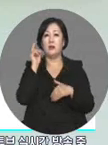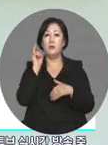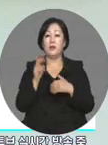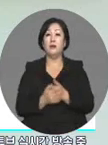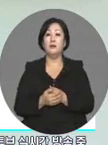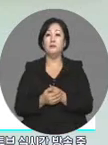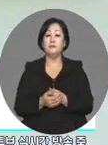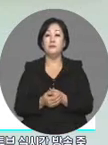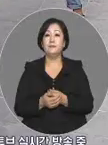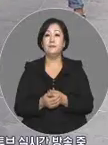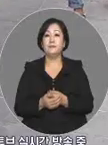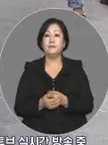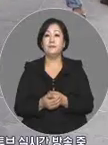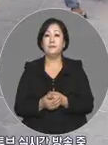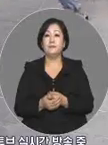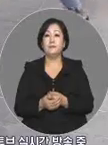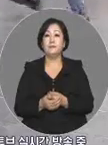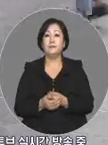기자입니다.